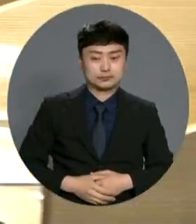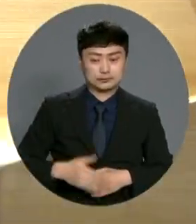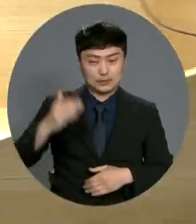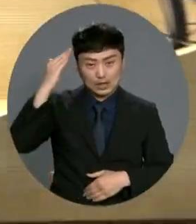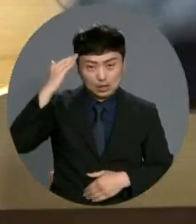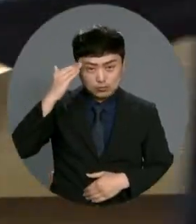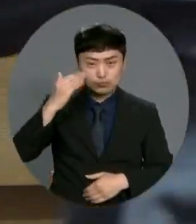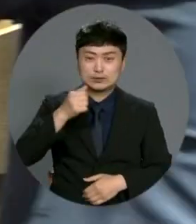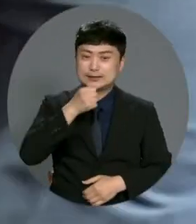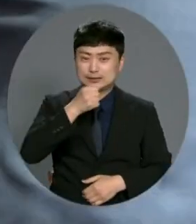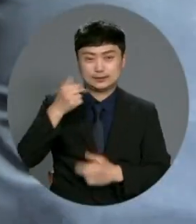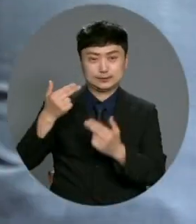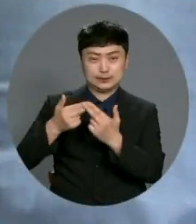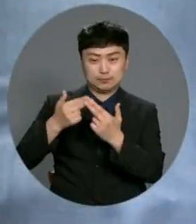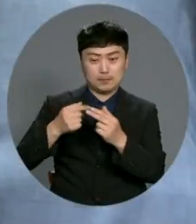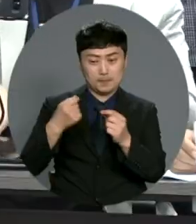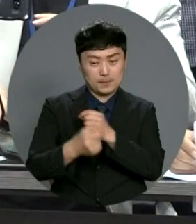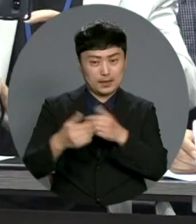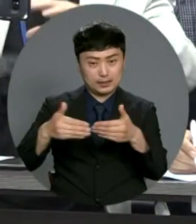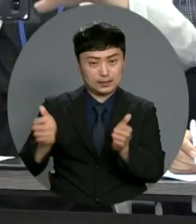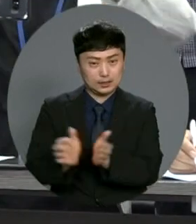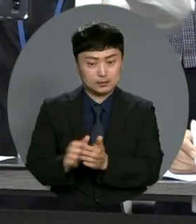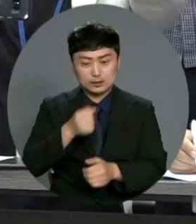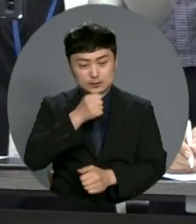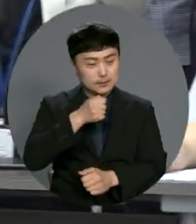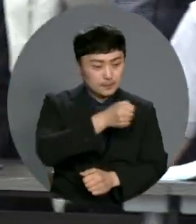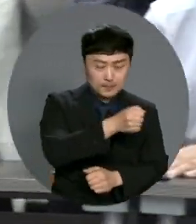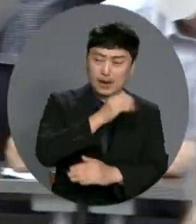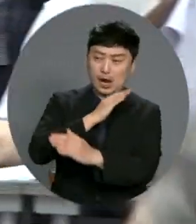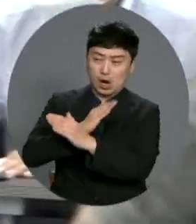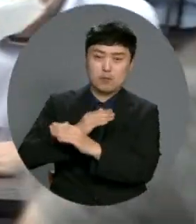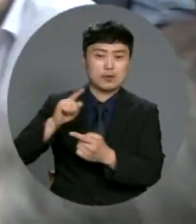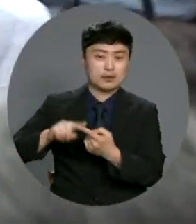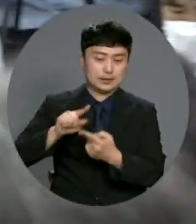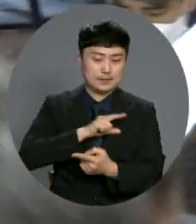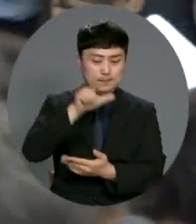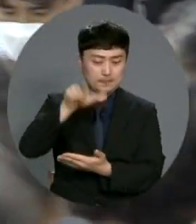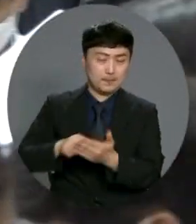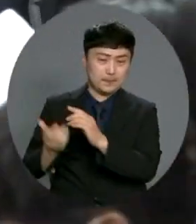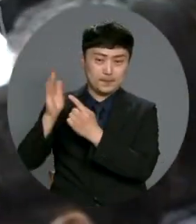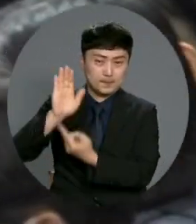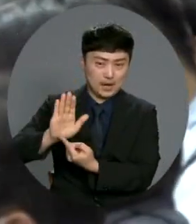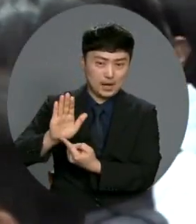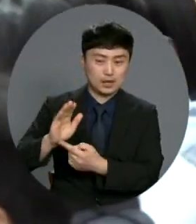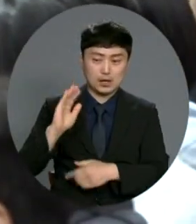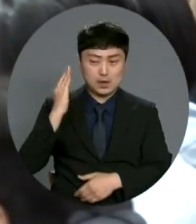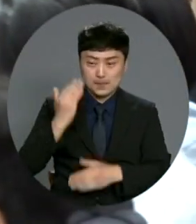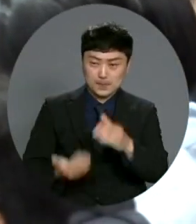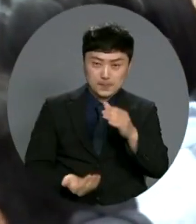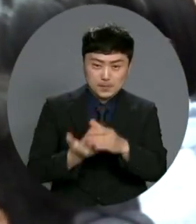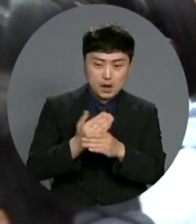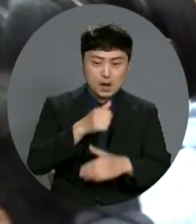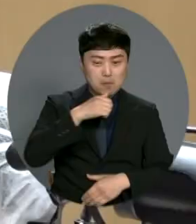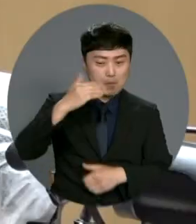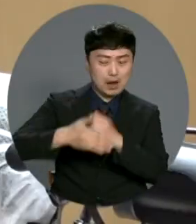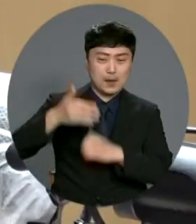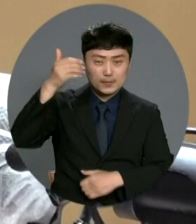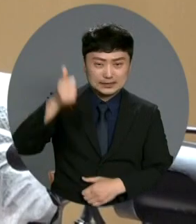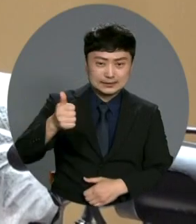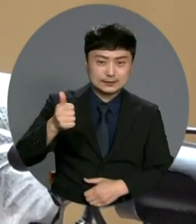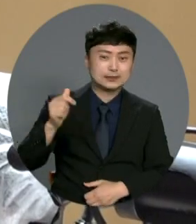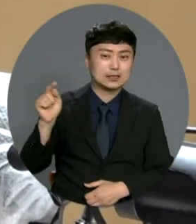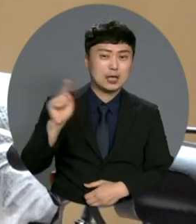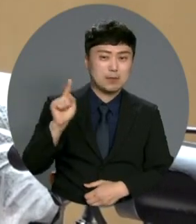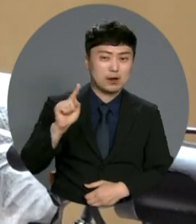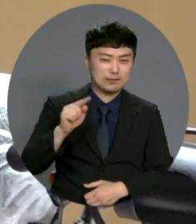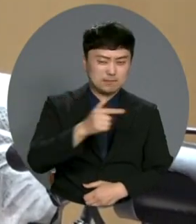한국기자협회 대구 MBC 지회는 대구시의 취재 거부와 관련해 성명서를 내고 최근 사태는 홍준표 대구시장이